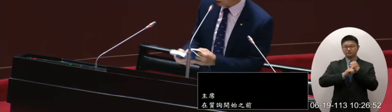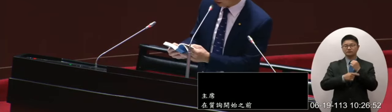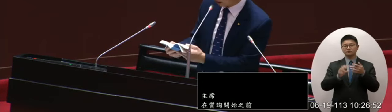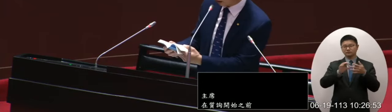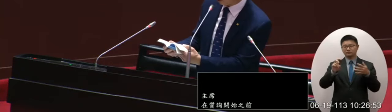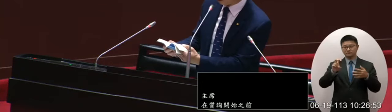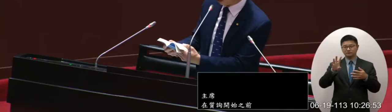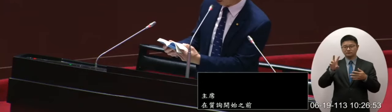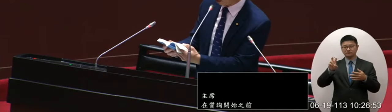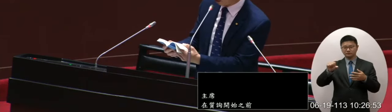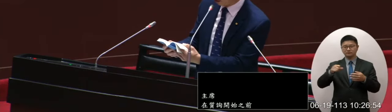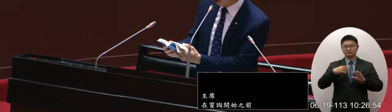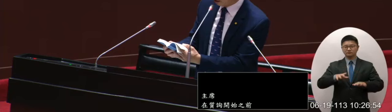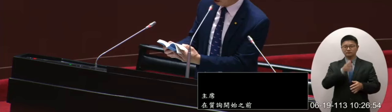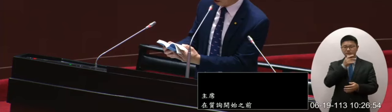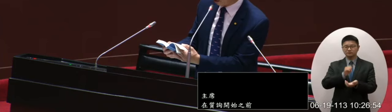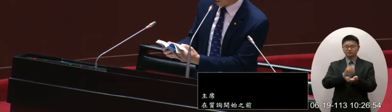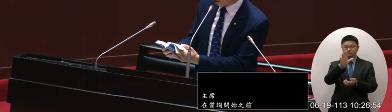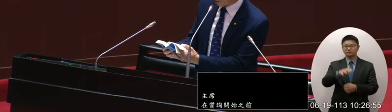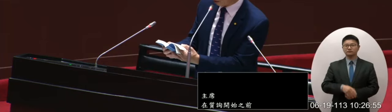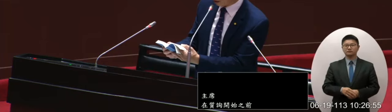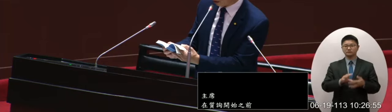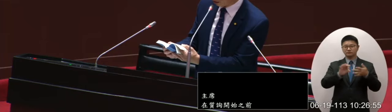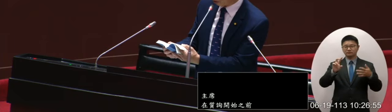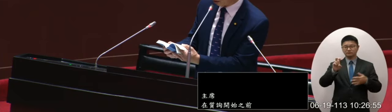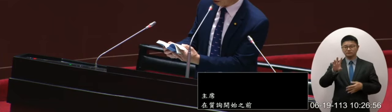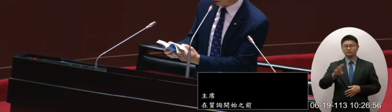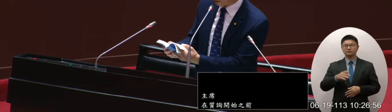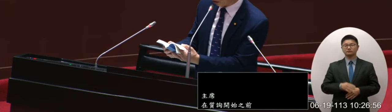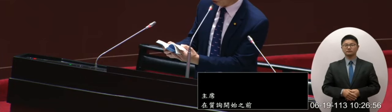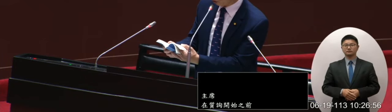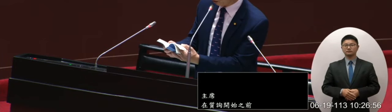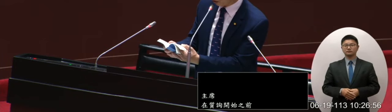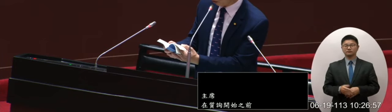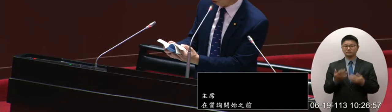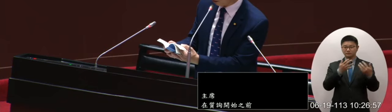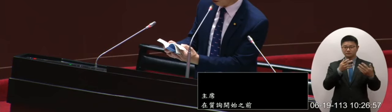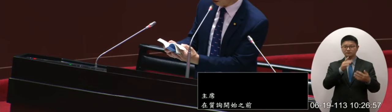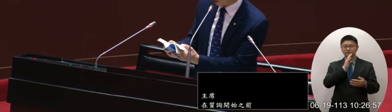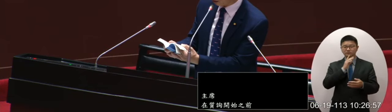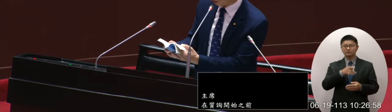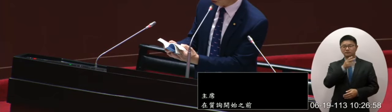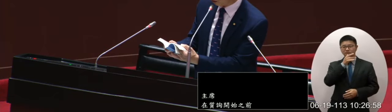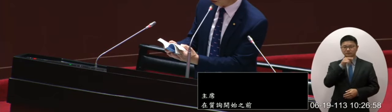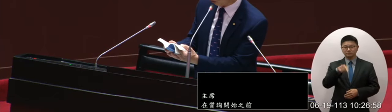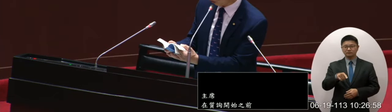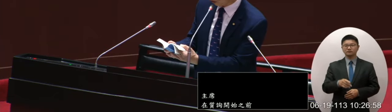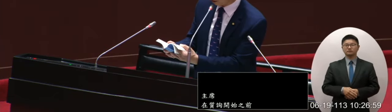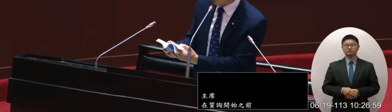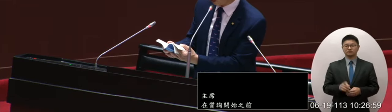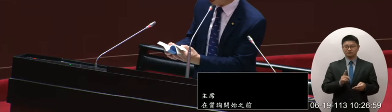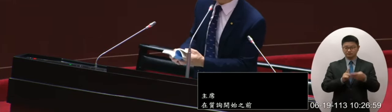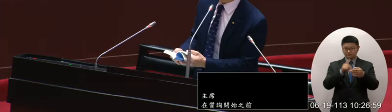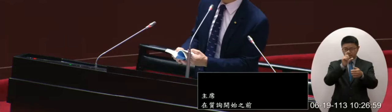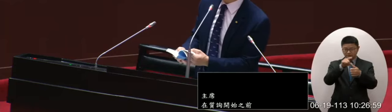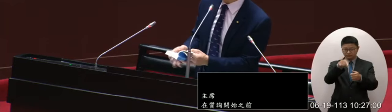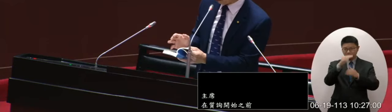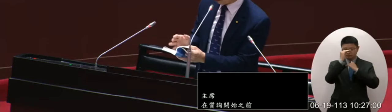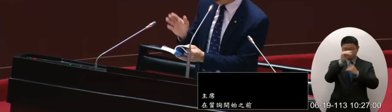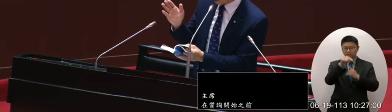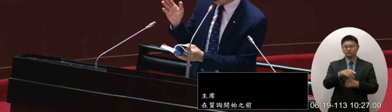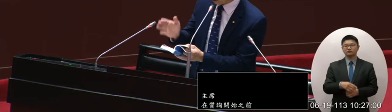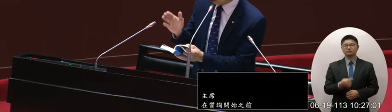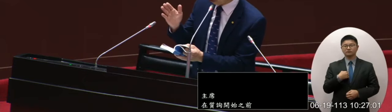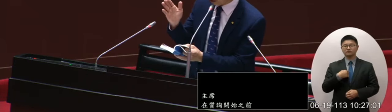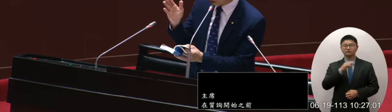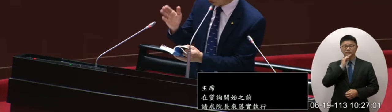条。我在这里念给院长听哈。第二十四条规定，质询之提出以说明其质询之主旨为限。我